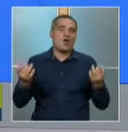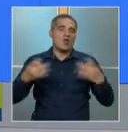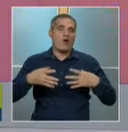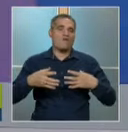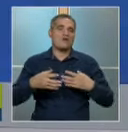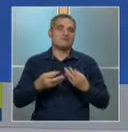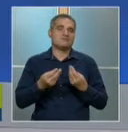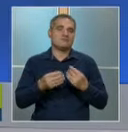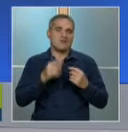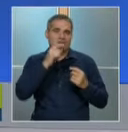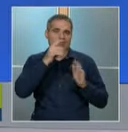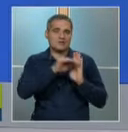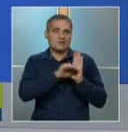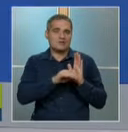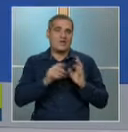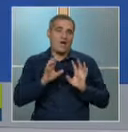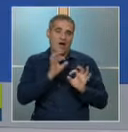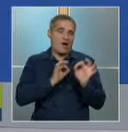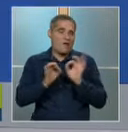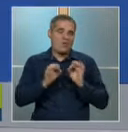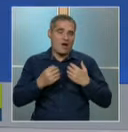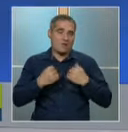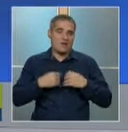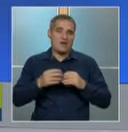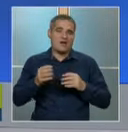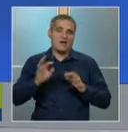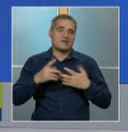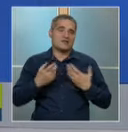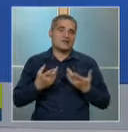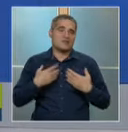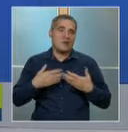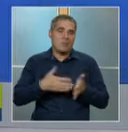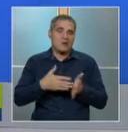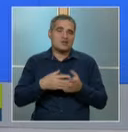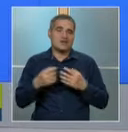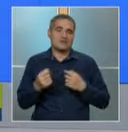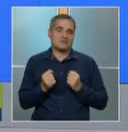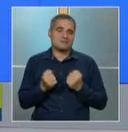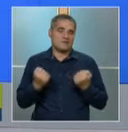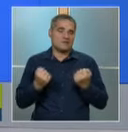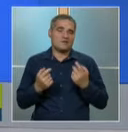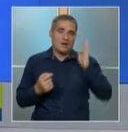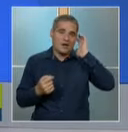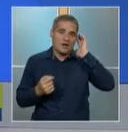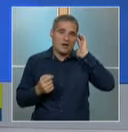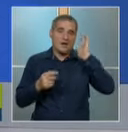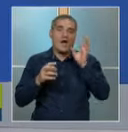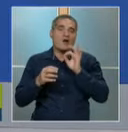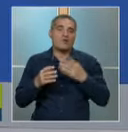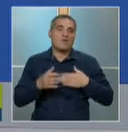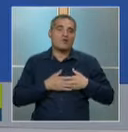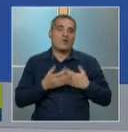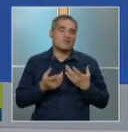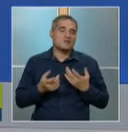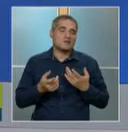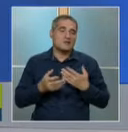все винаги и винаги. Ние ако нямаме ценности, надали ще имаме причина да съществуваме. Ако няма духовност, надали вече съществуваме като цяло. Така